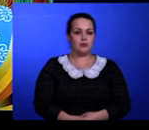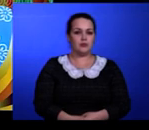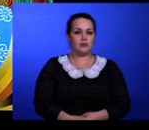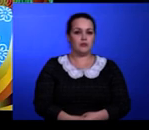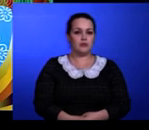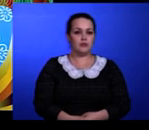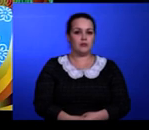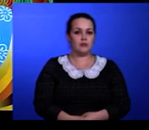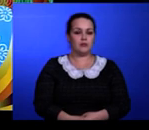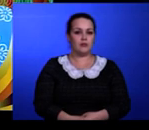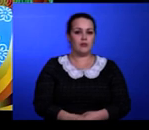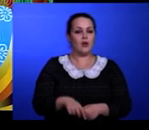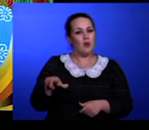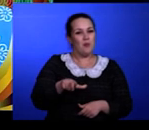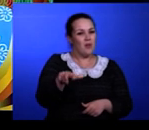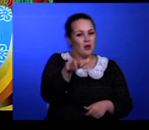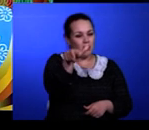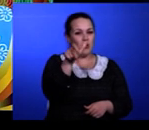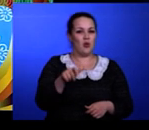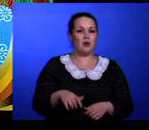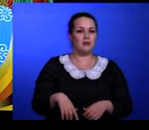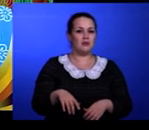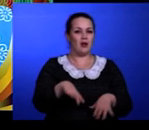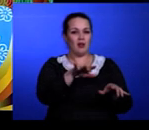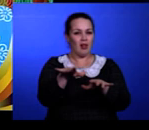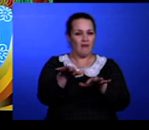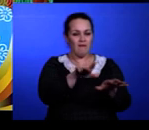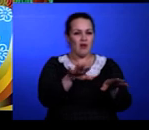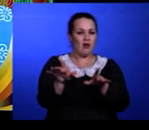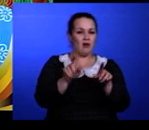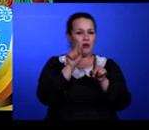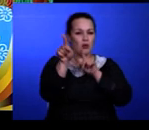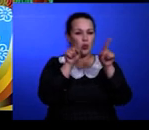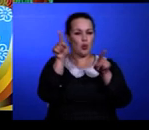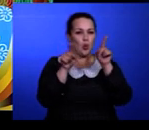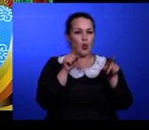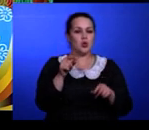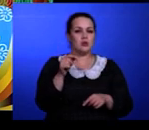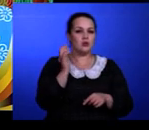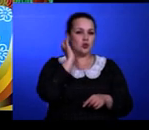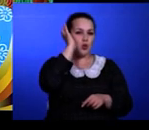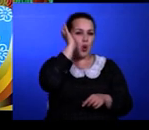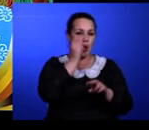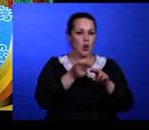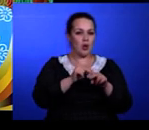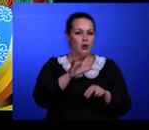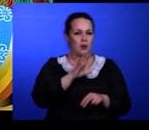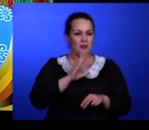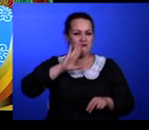по дорогам двигались черные точки это был враг враг